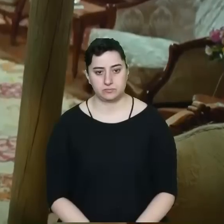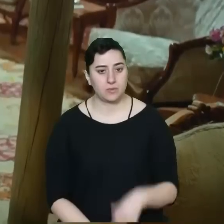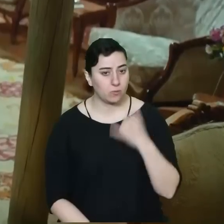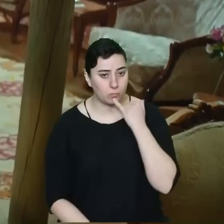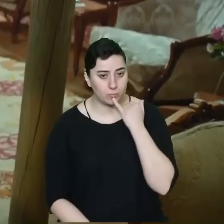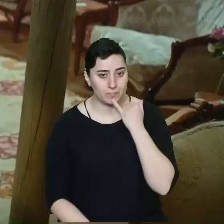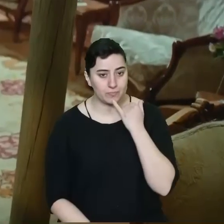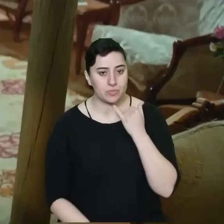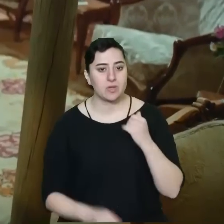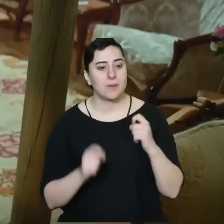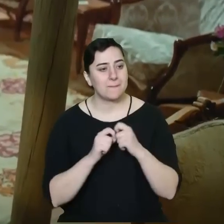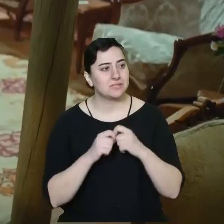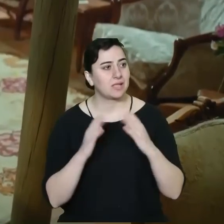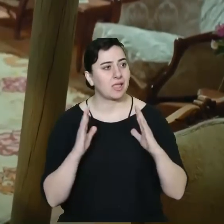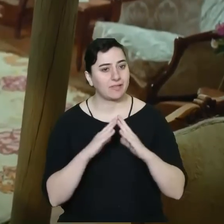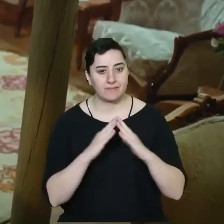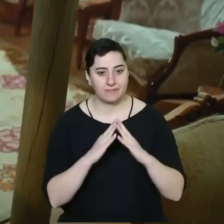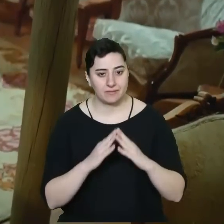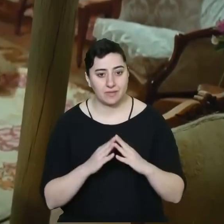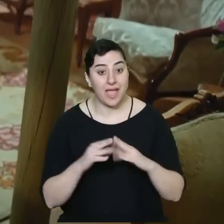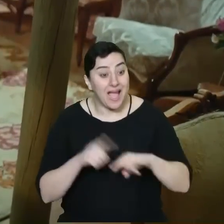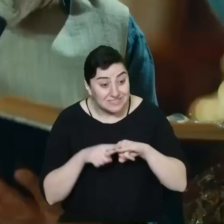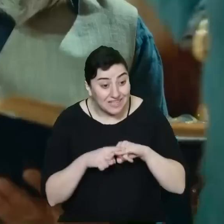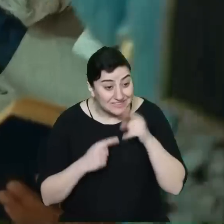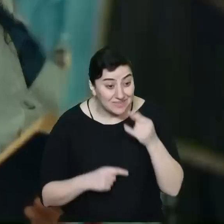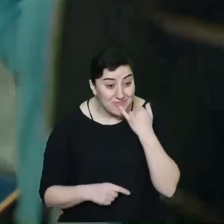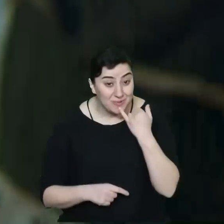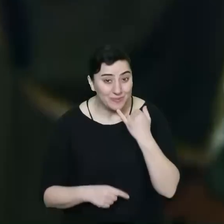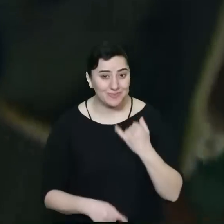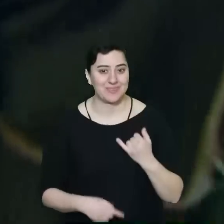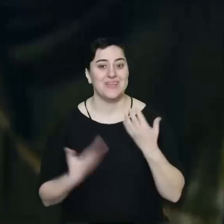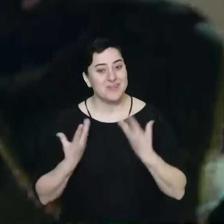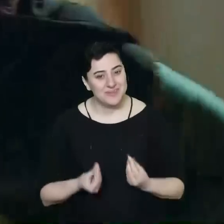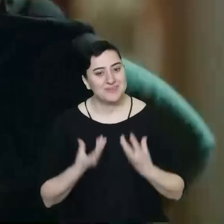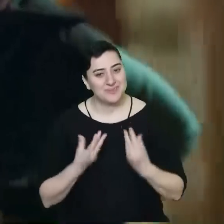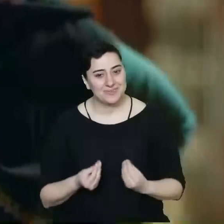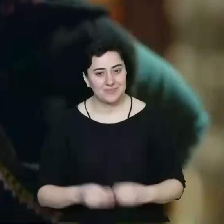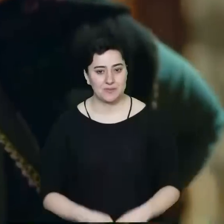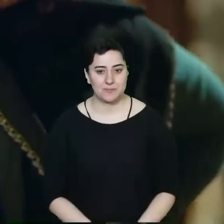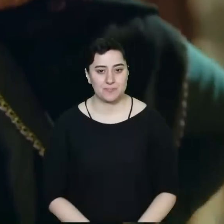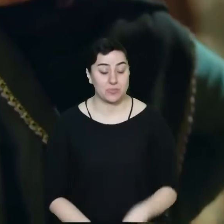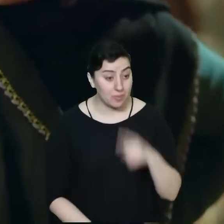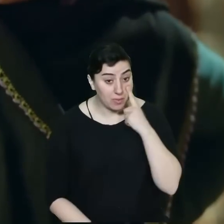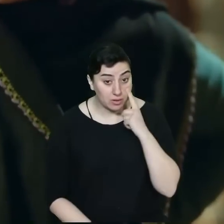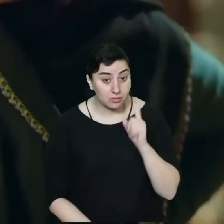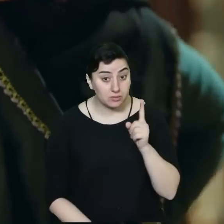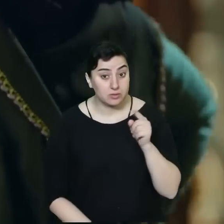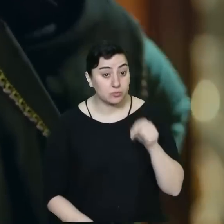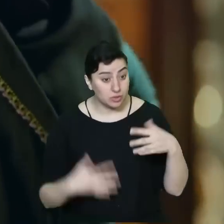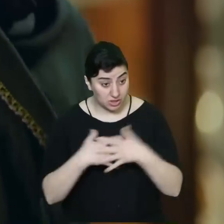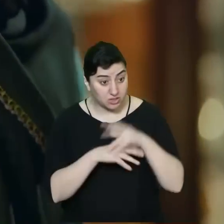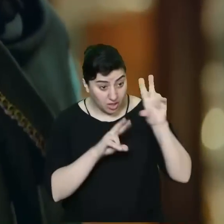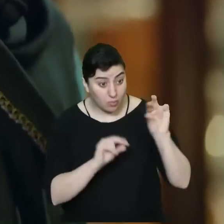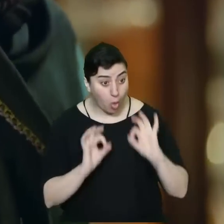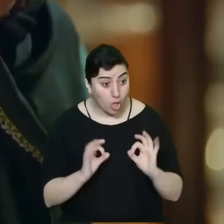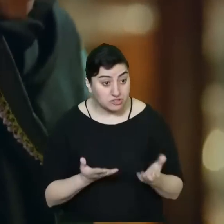Alo, Bayazıtlı Kona. Hasan Ali sen mi arıyorsun? He. Bak, sen bu gece de mi